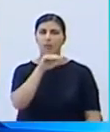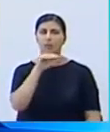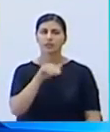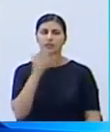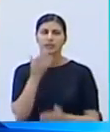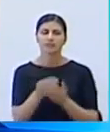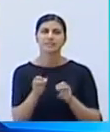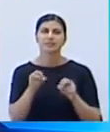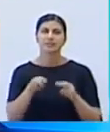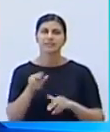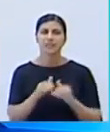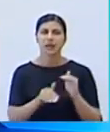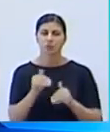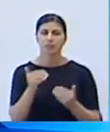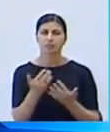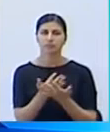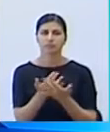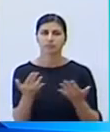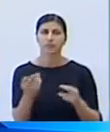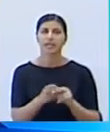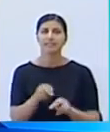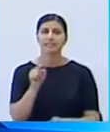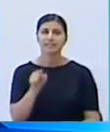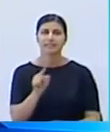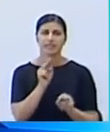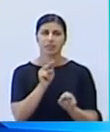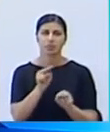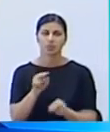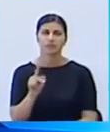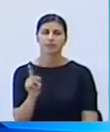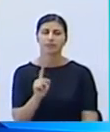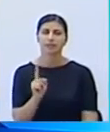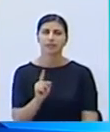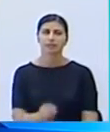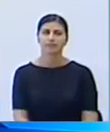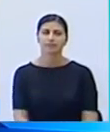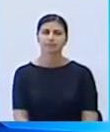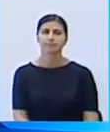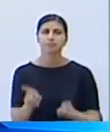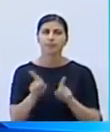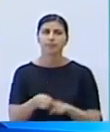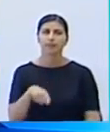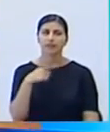სპეციალობი და ასე შემდეგ და ასე შემდეგ. ის რეგულაციები, რაც ასე ვთქვათ